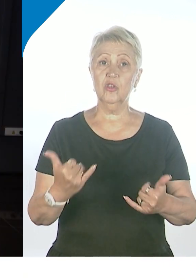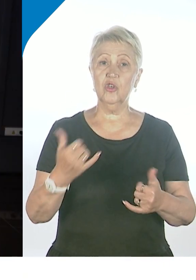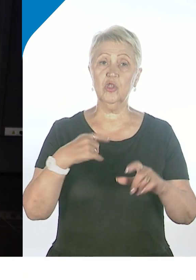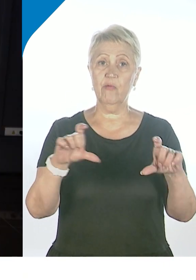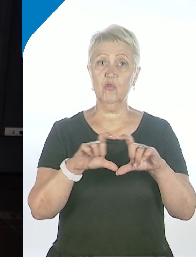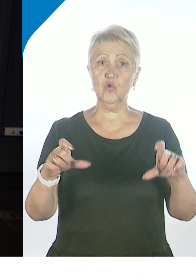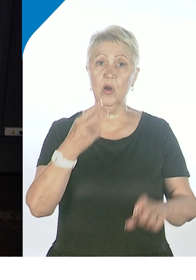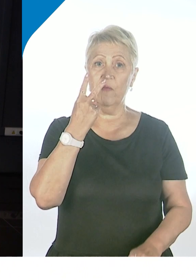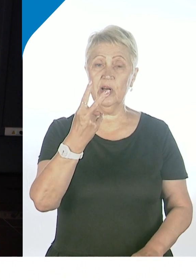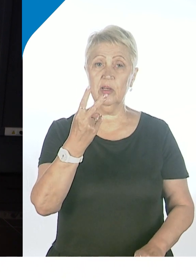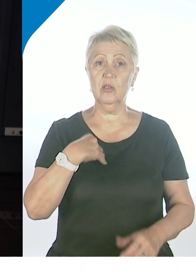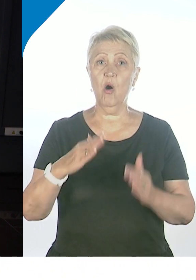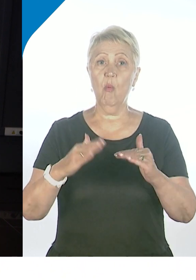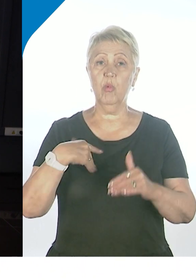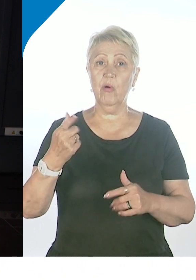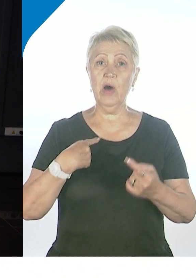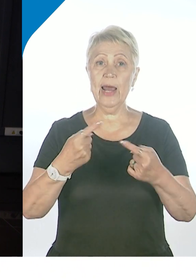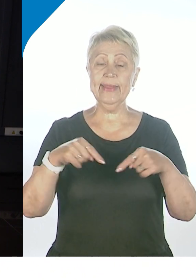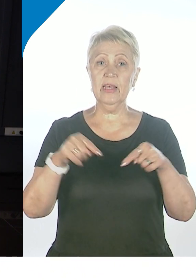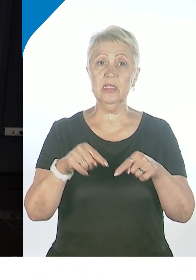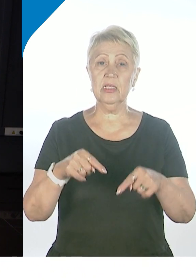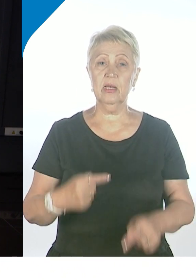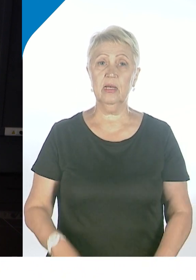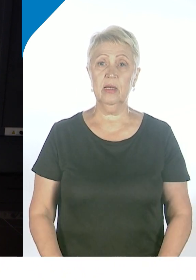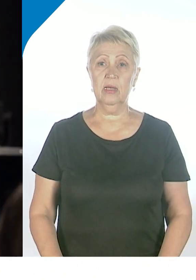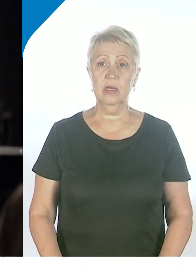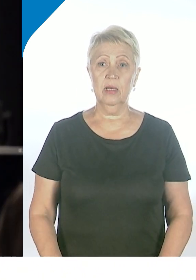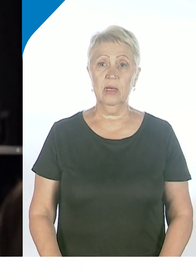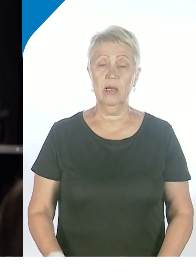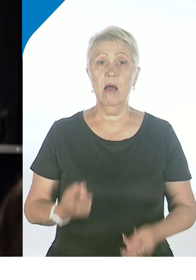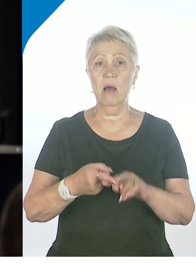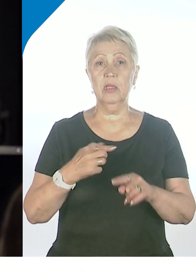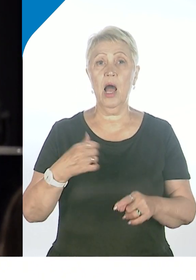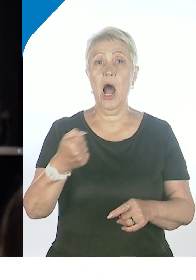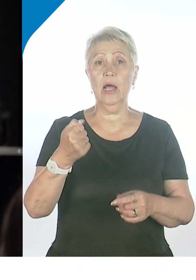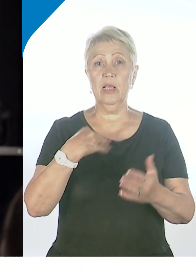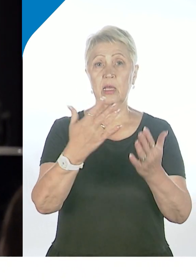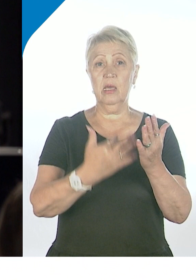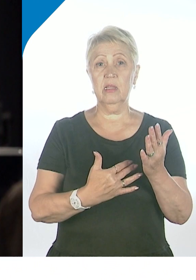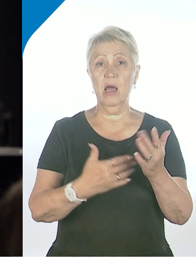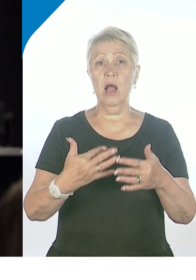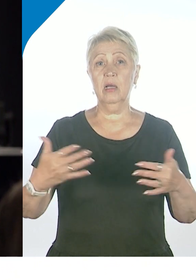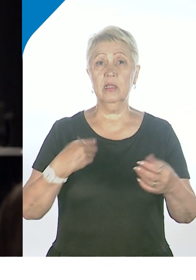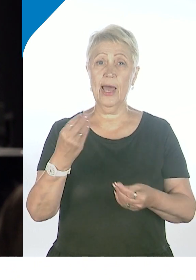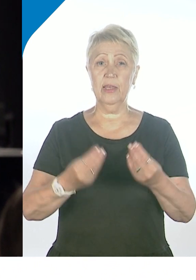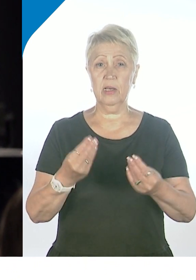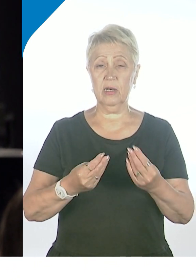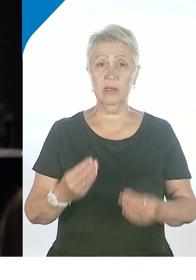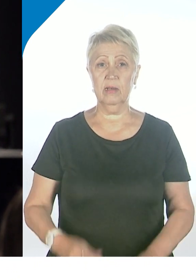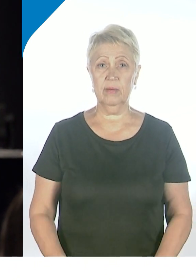выглядит профориентация? В основном это анкетирование, какие-то профориентационные игры